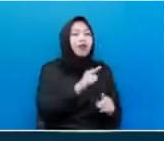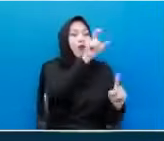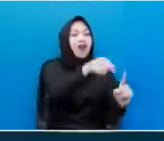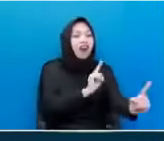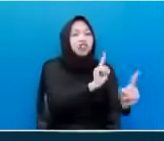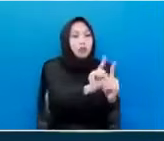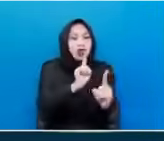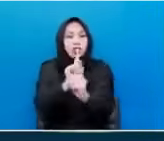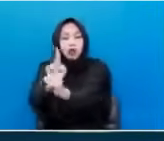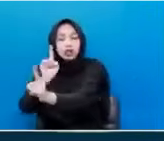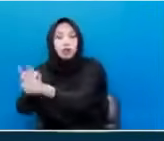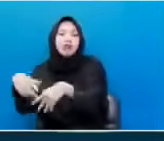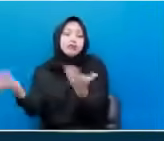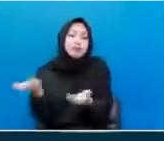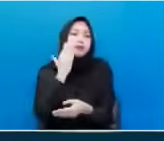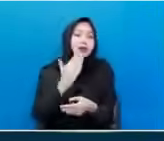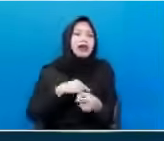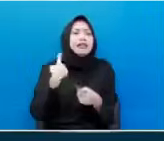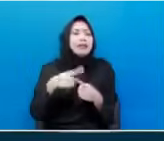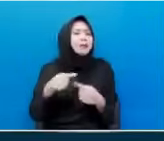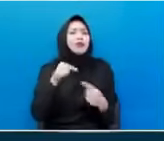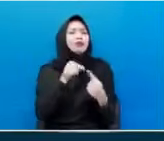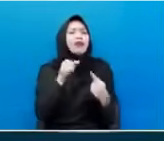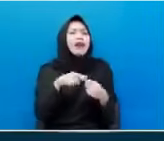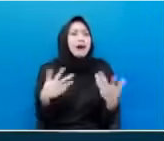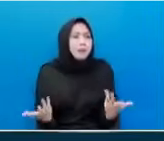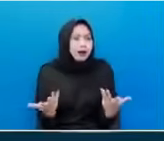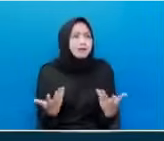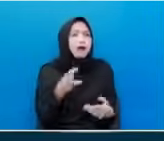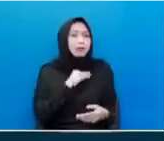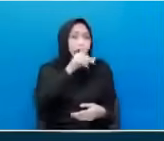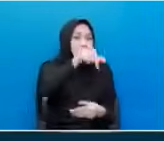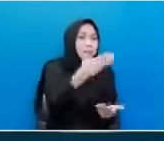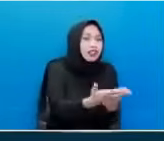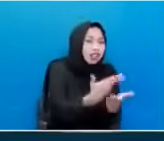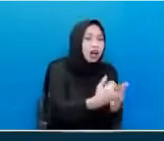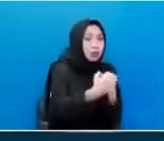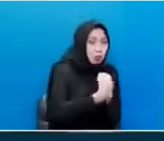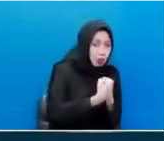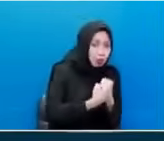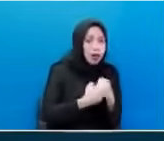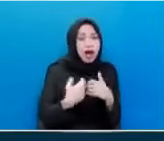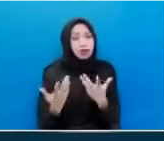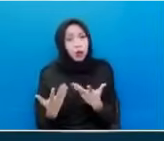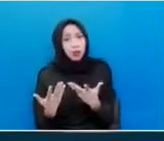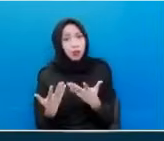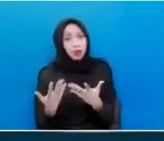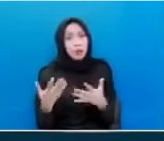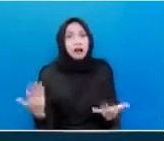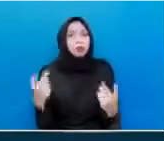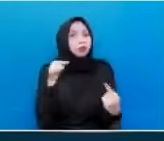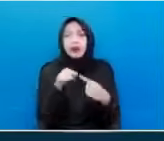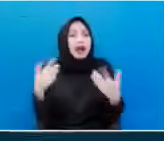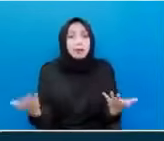mengamankan pemerintahan baru nanti atau mencari tambahan dukungan dari pihak tertentu Iya Pertama kalau kita lihat